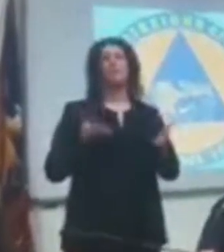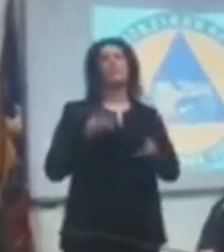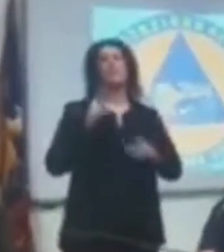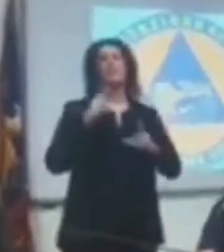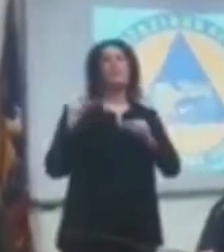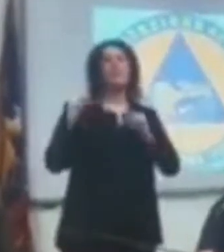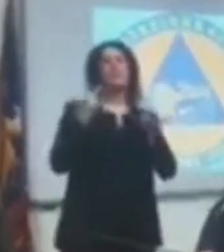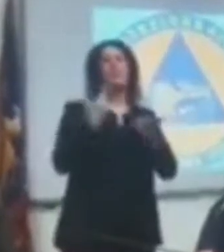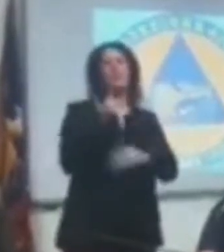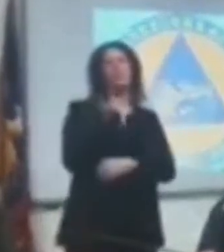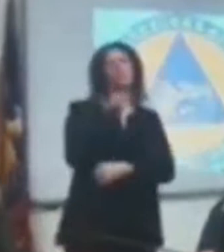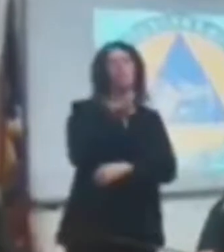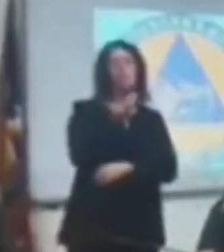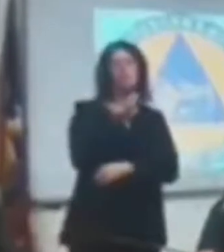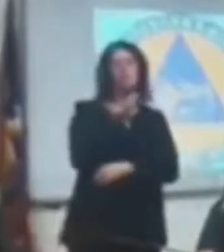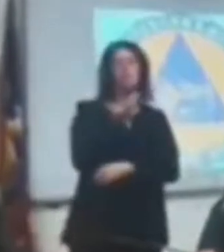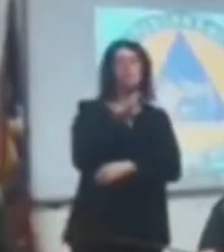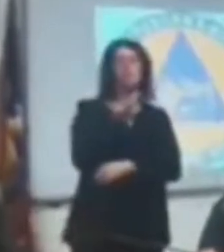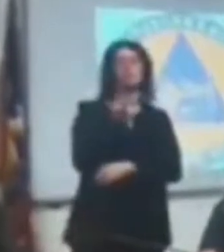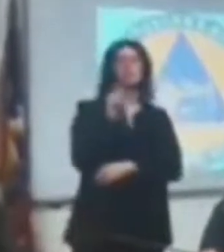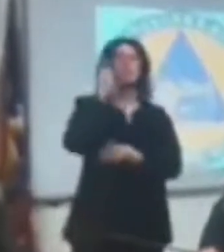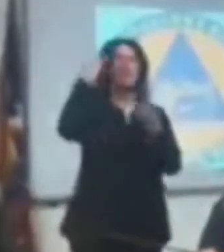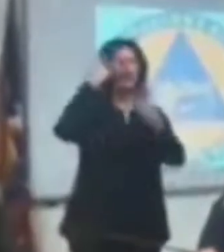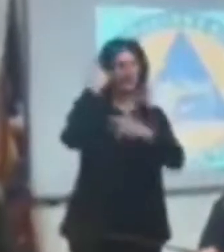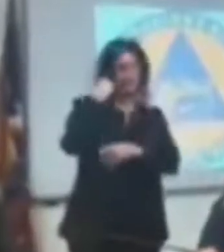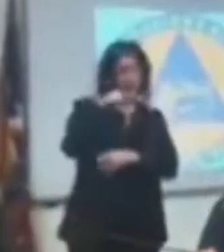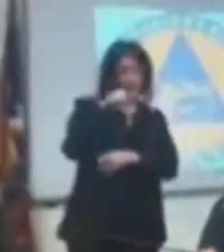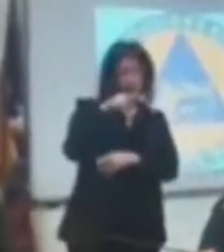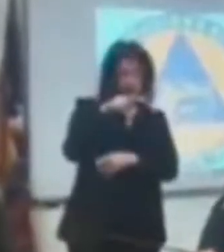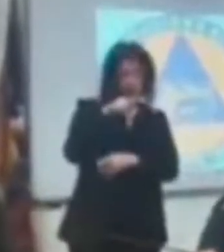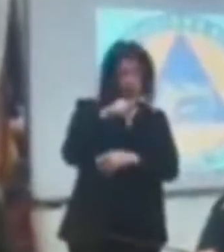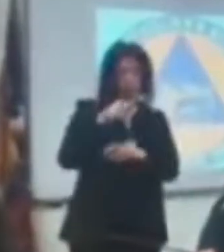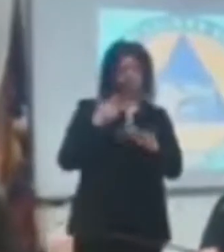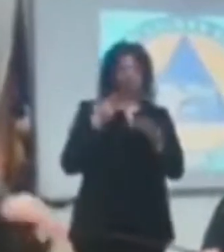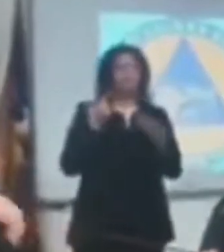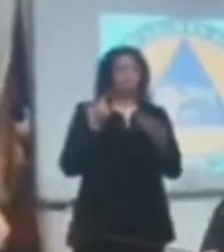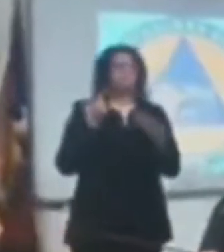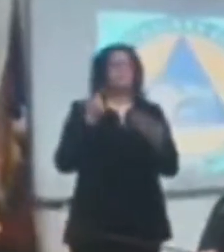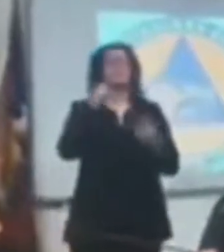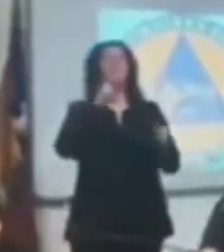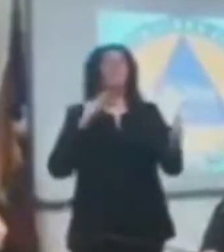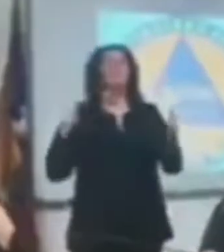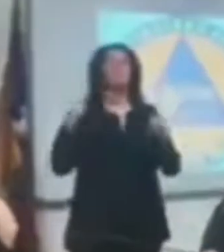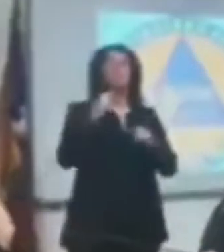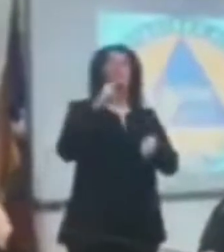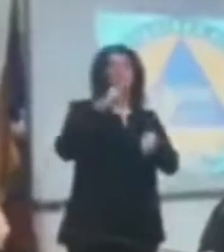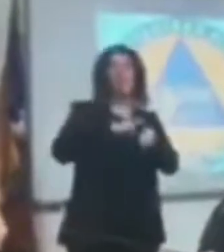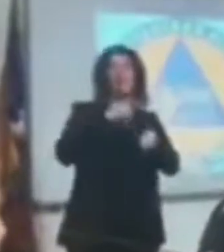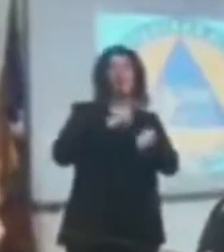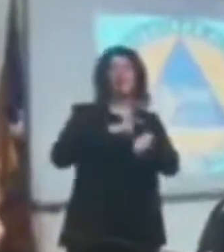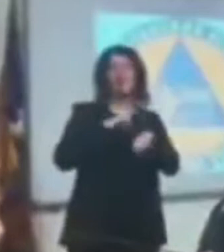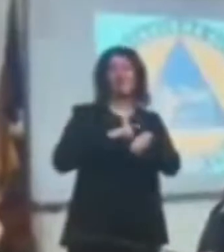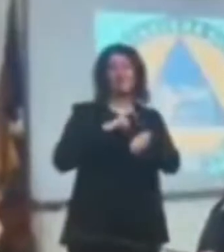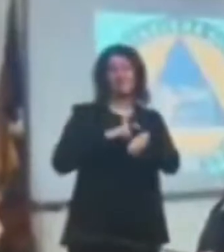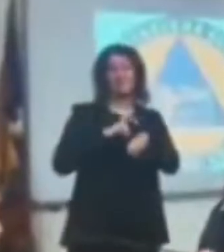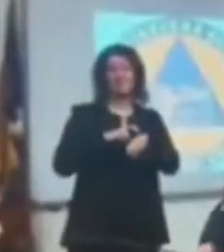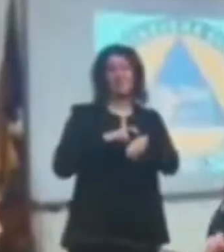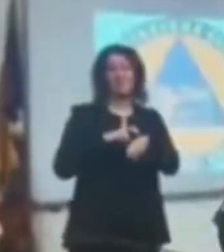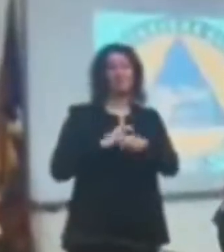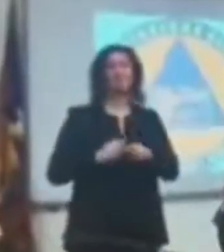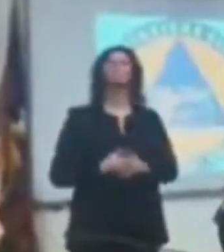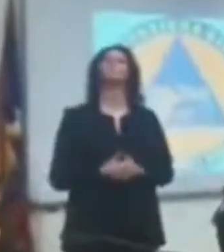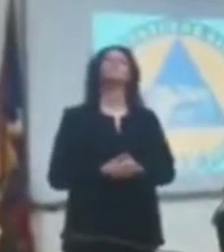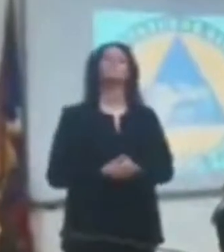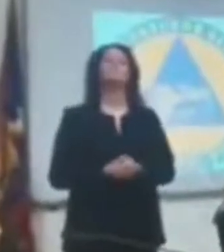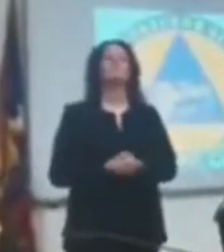no? Questa riflessione che tu fai è una riflessione di natura clinica che nessuno sui numeri fa. Cioè noi non